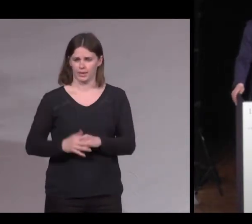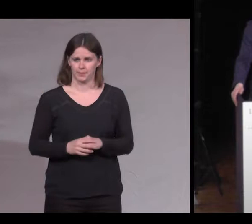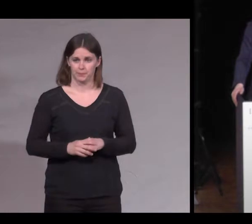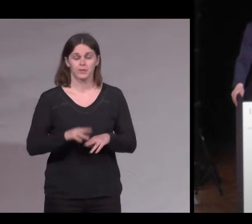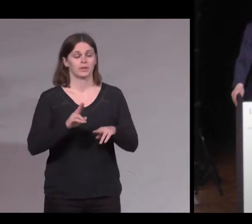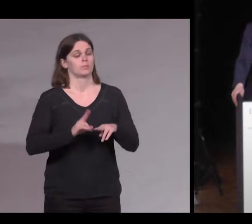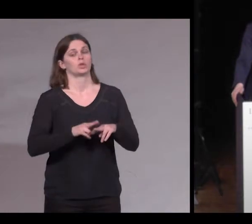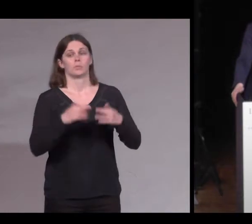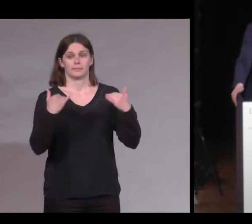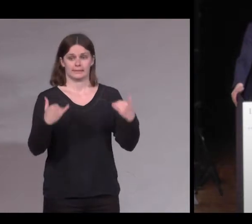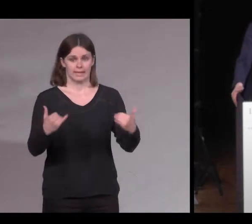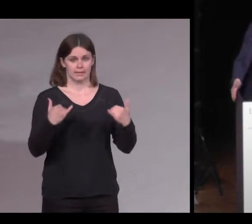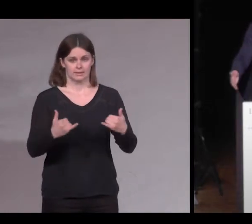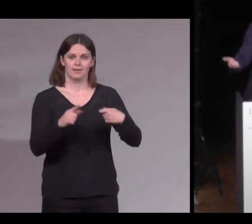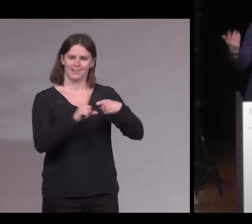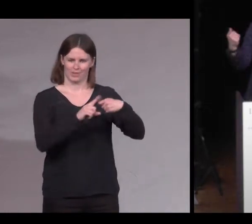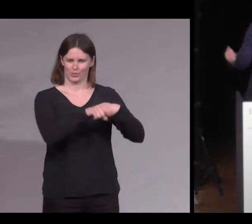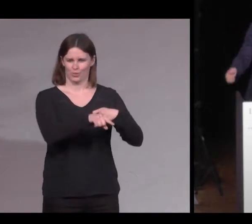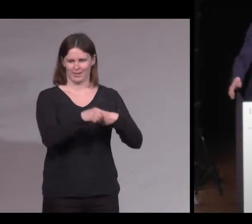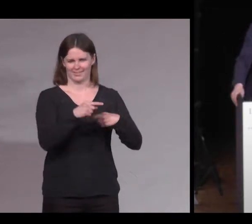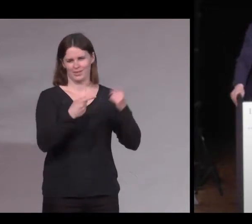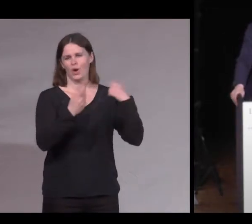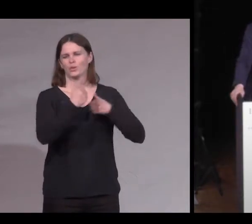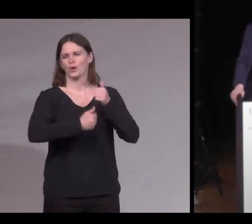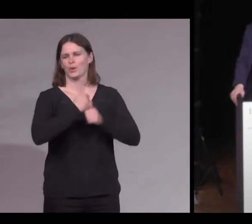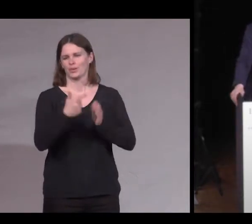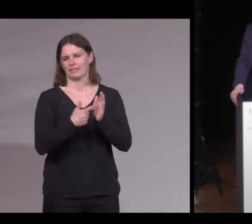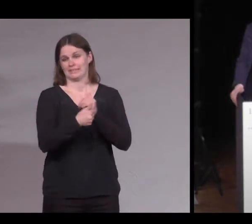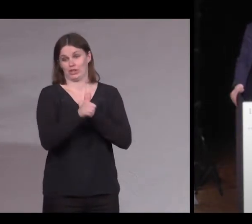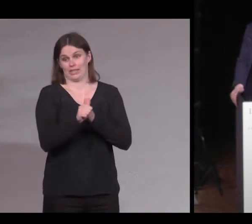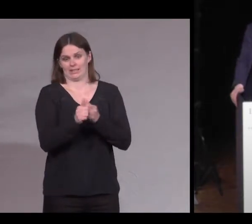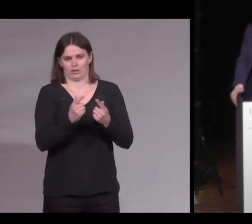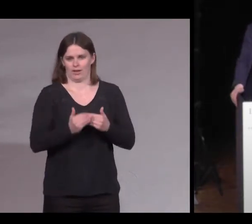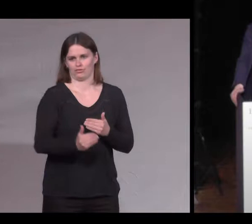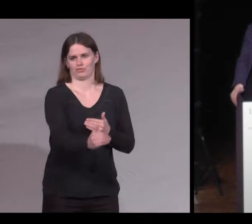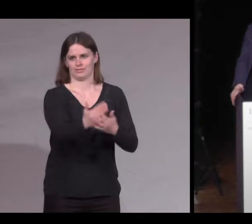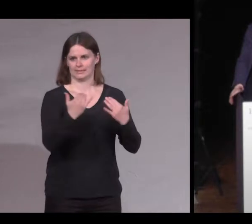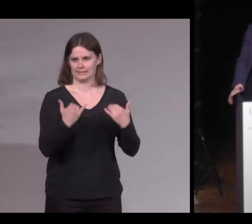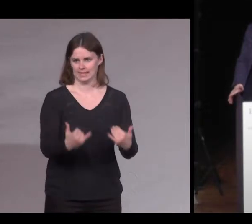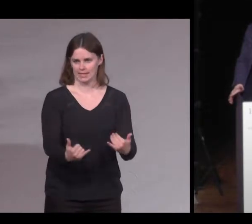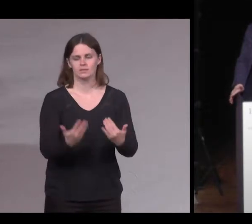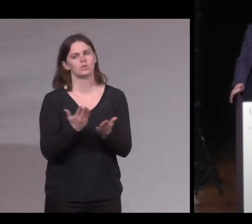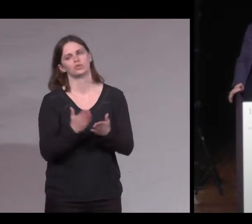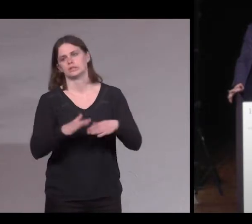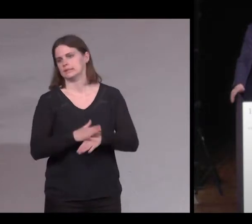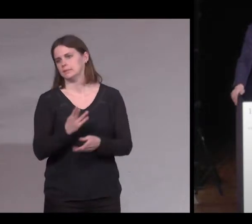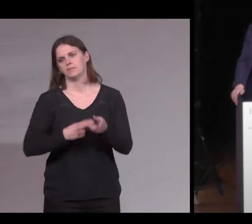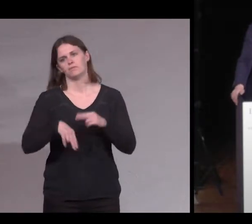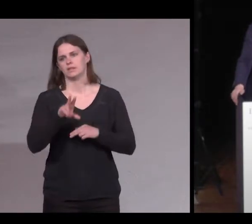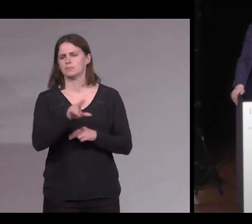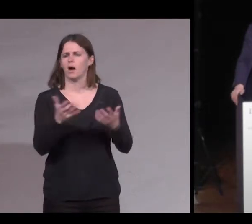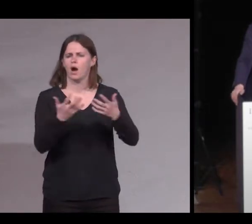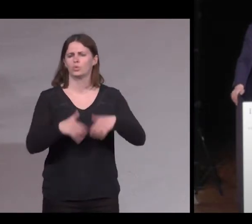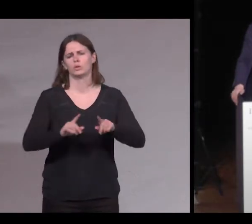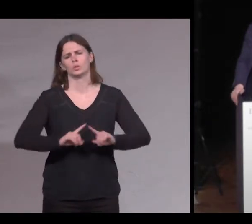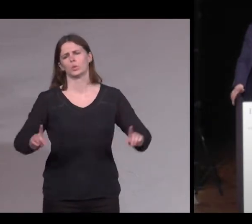mluvit o českém prostředí, o Kladrubech, v roce 2016 v současnosti, užívají se více motorové, automatizované